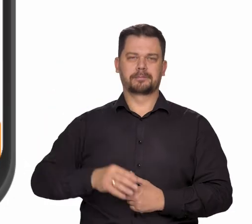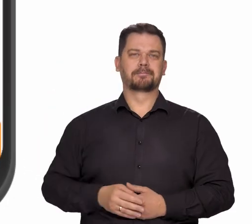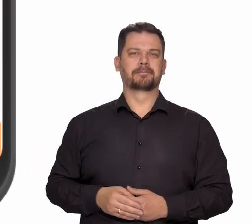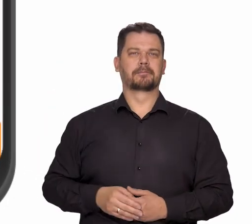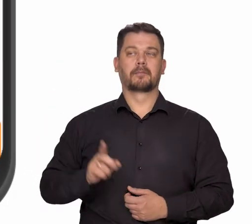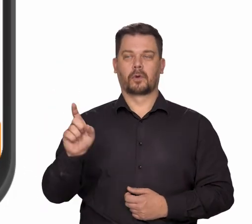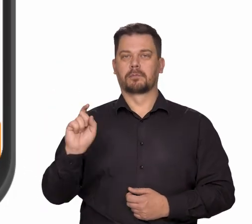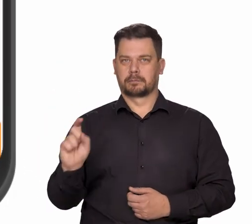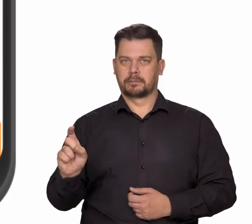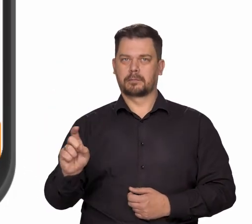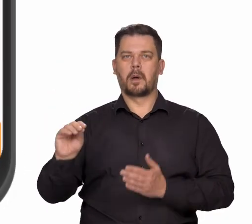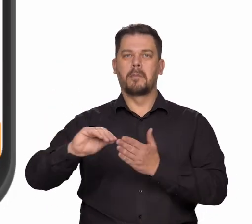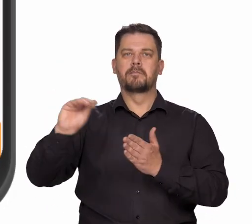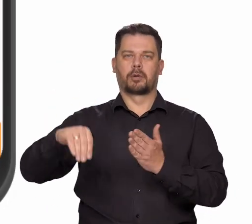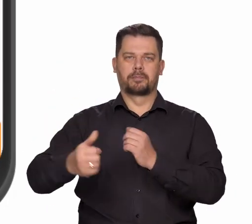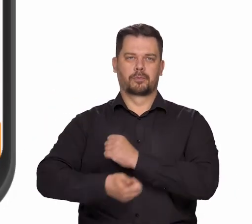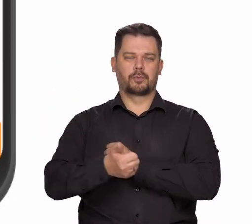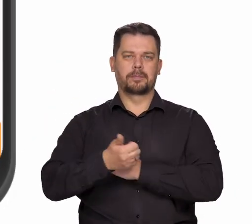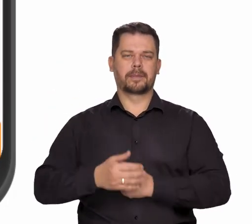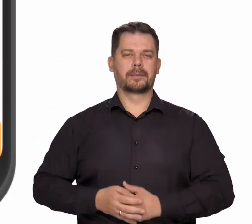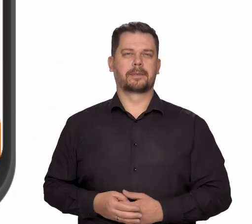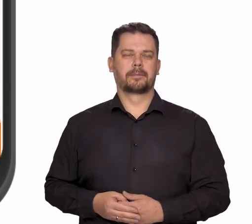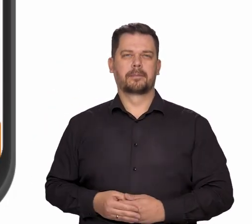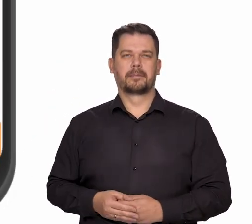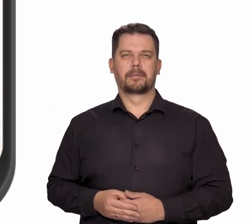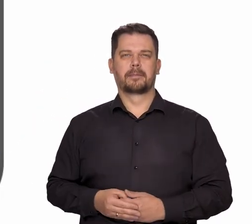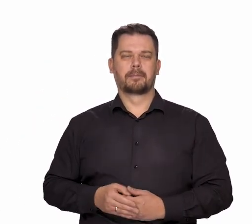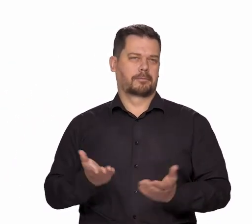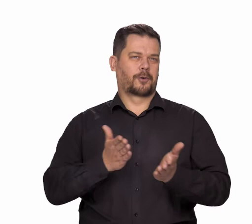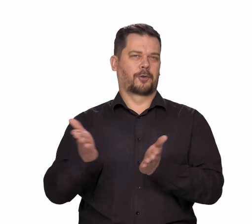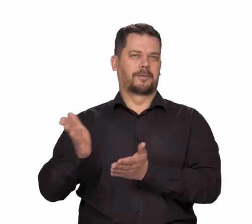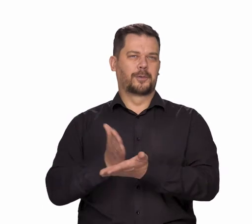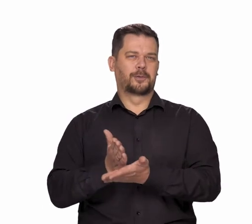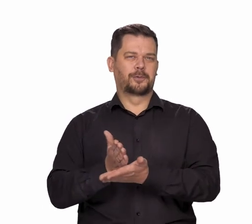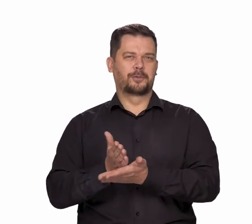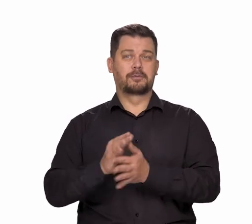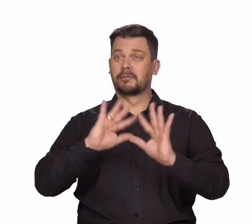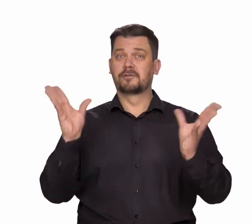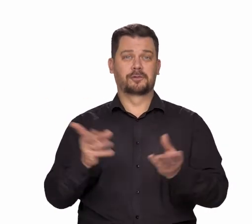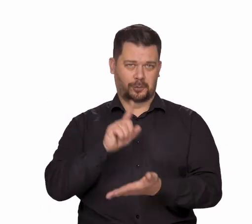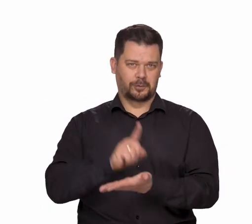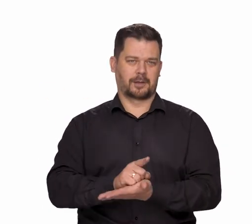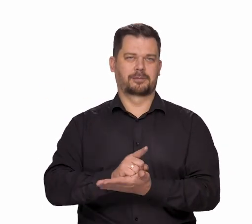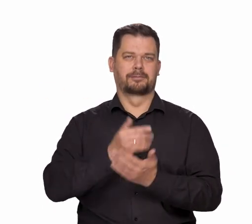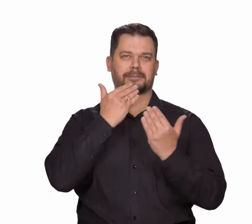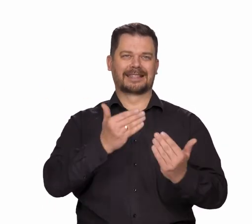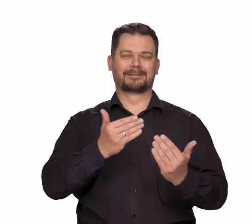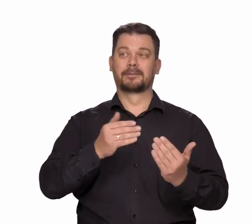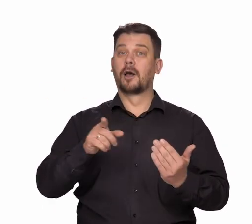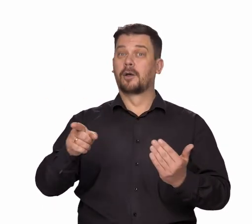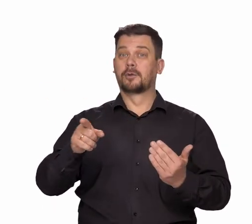zaznacz to pole i kliknij Podpisz dokumenty. I gotowe! Wszystko się